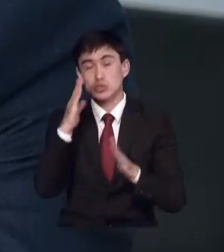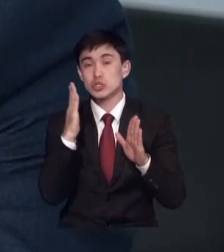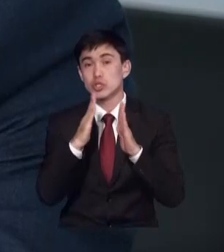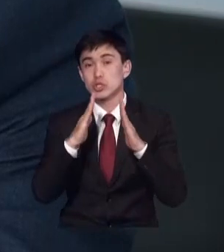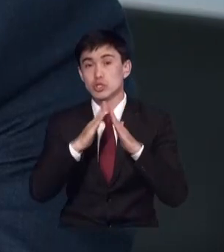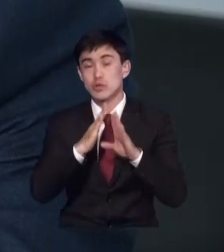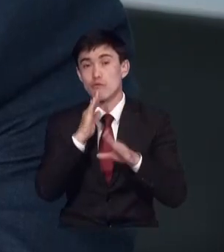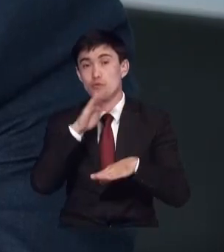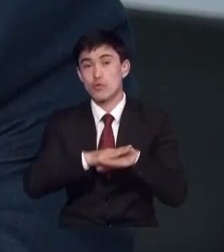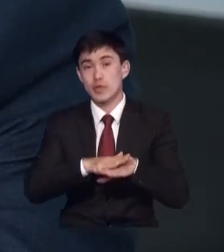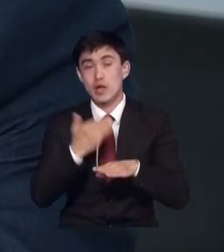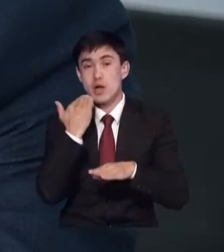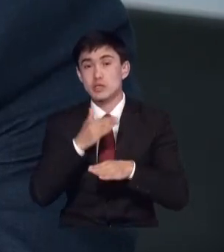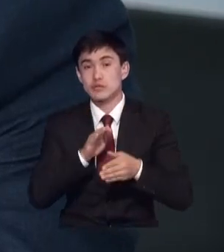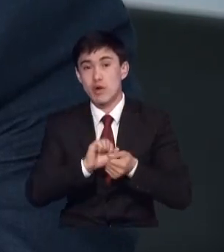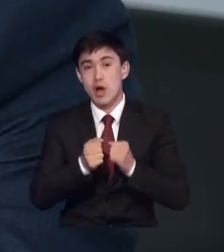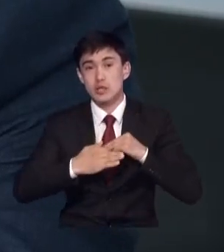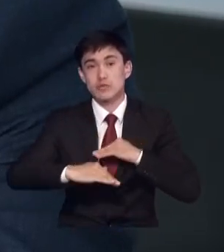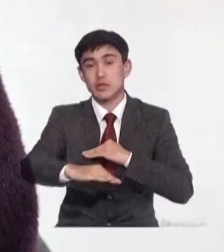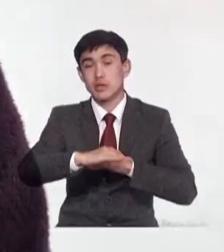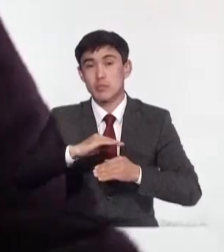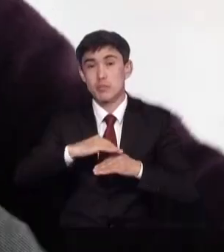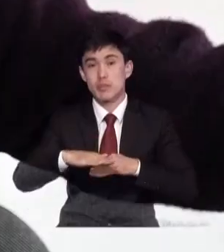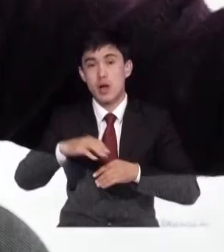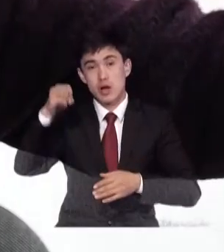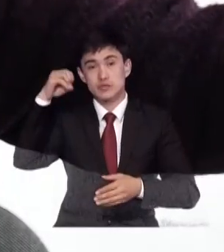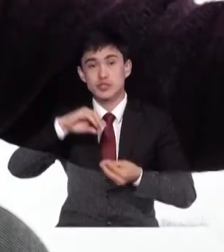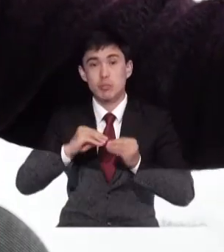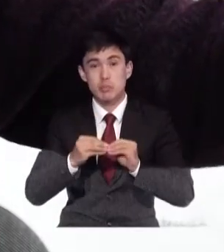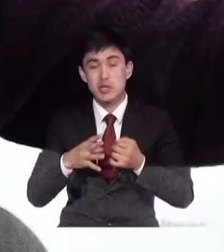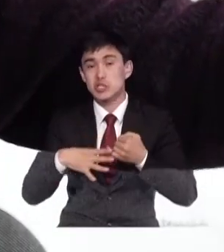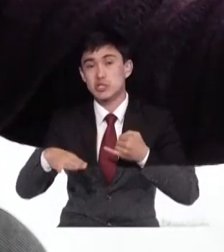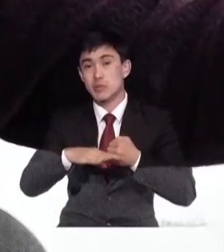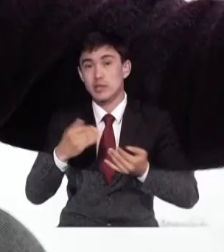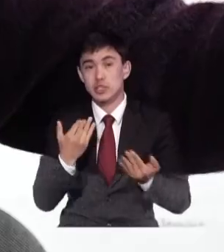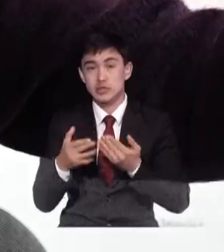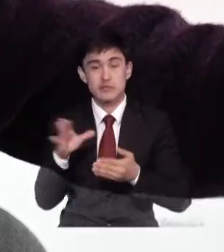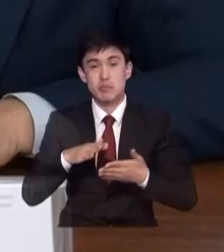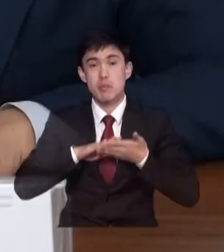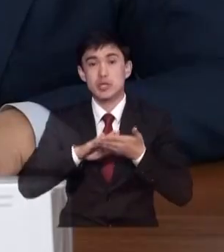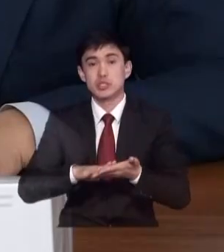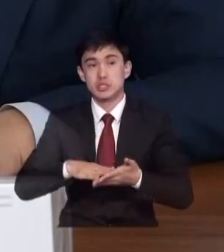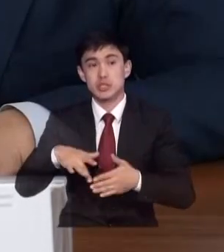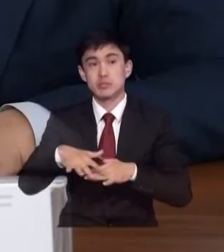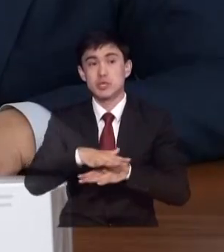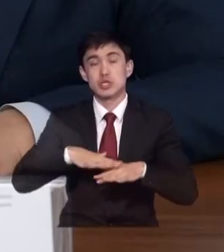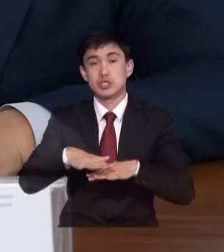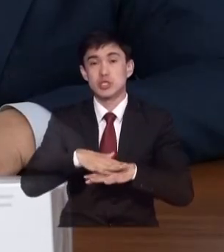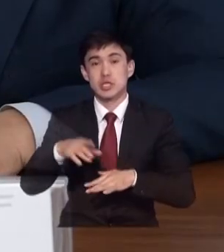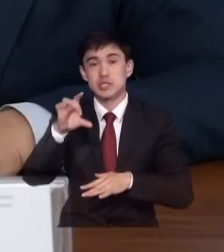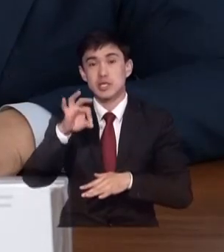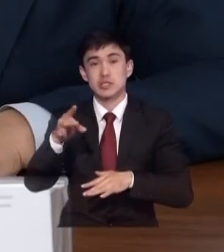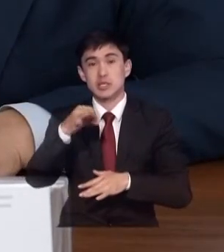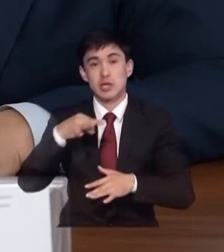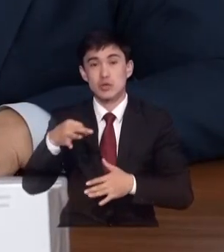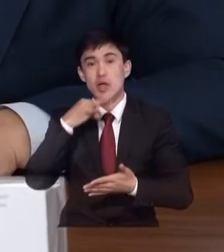жилищном фонде, качества асфальтного покрытия, проблемы освещения, а также земельных отношений. По всем обращениям жители Сарканского района получили